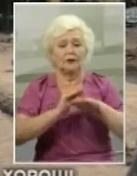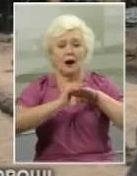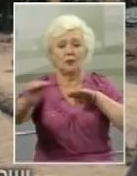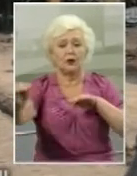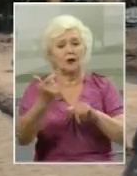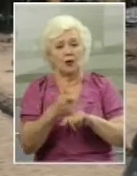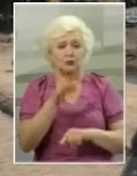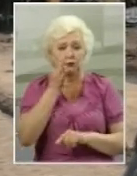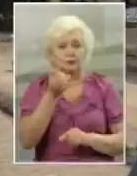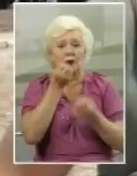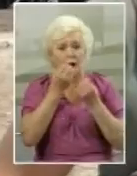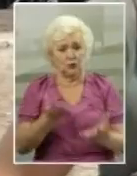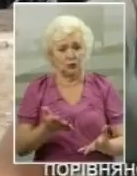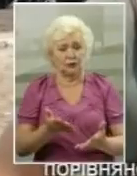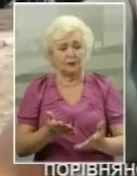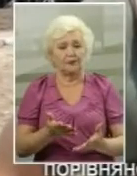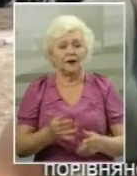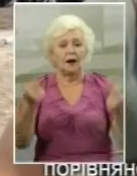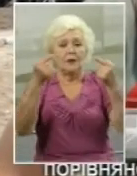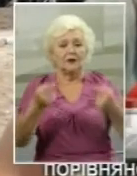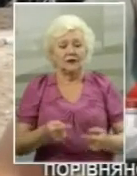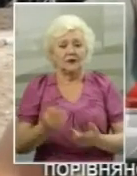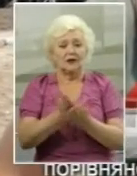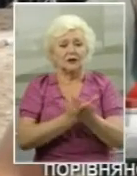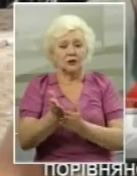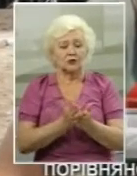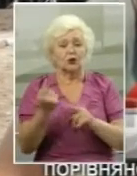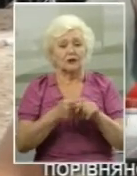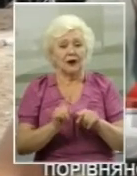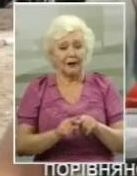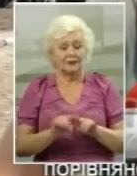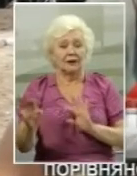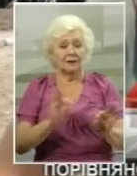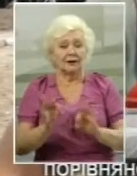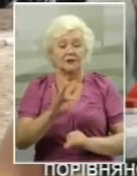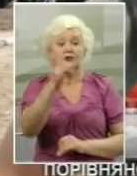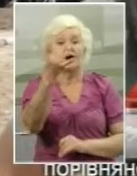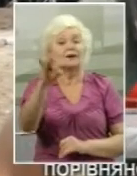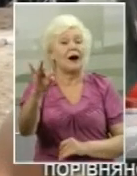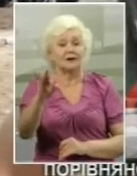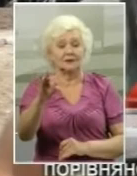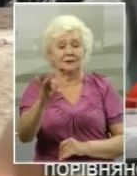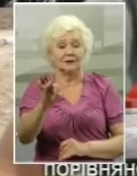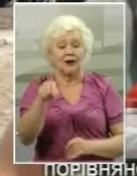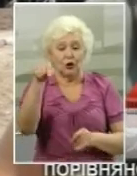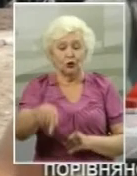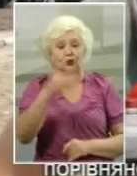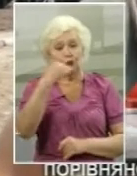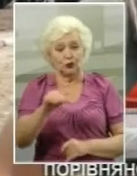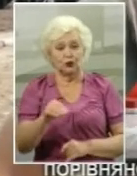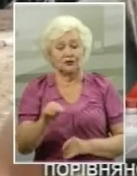очень даже тоже хорошие. По сравнению со срочной, это, конечно, рай и мед. Тобто тут